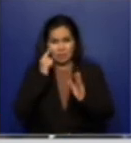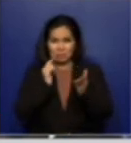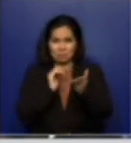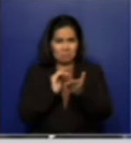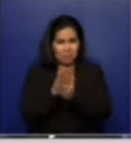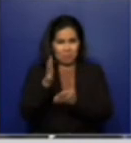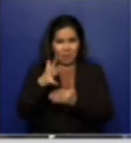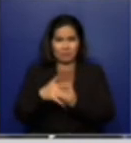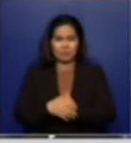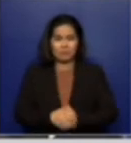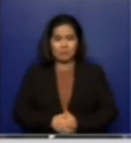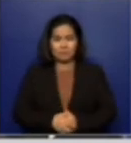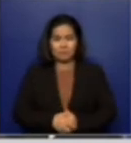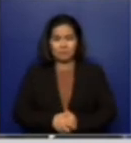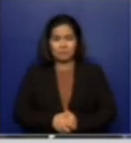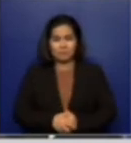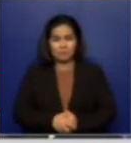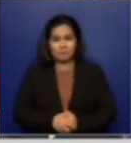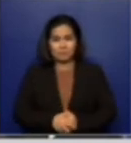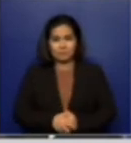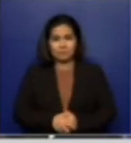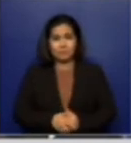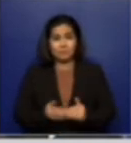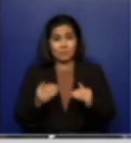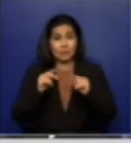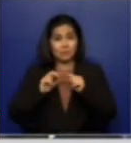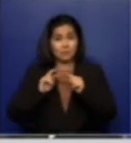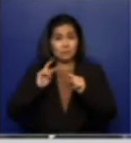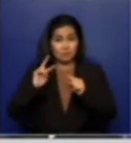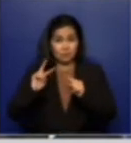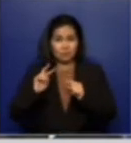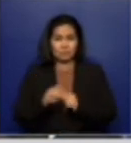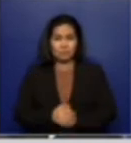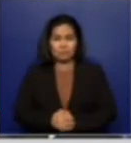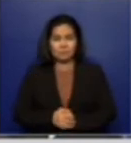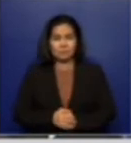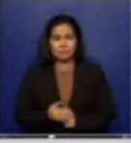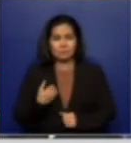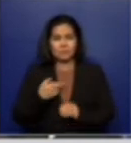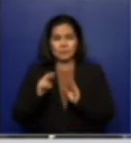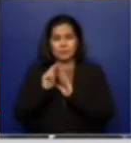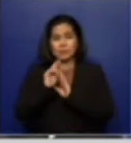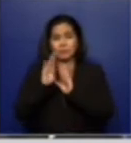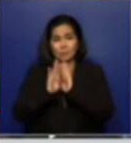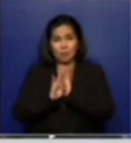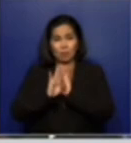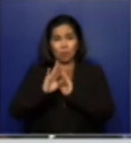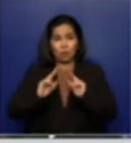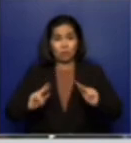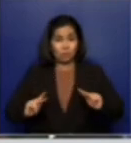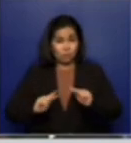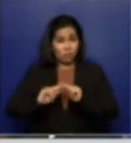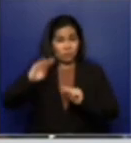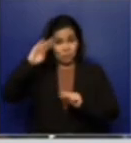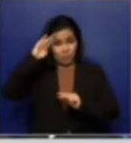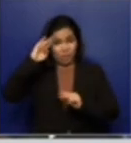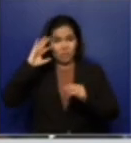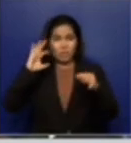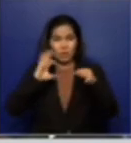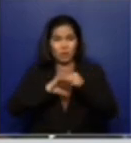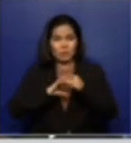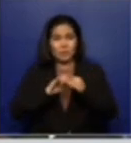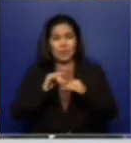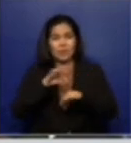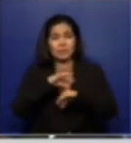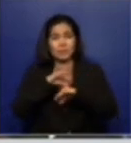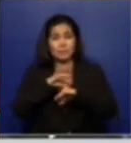นะครับขั้นตอนที่สองเขาออกระเบียบกระทรวงกลาโหมว่าด้วยหลักเกณฑ์การเทียบตำแหน่ง